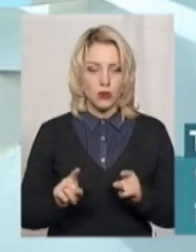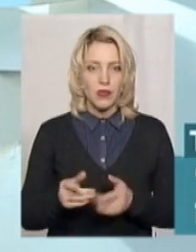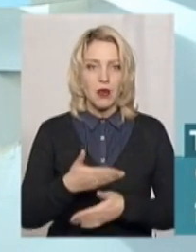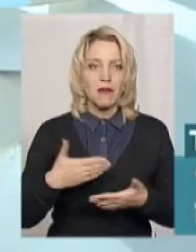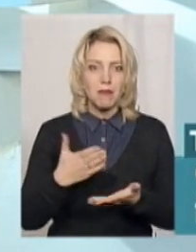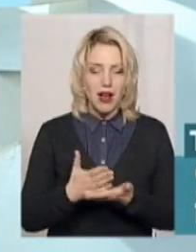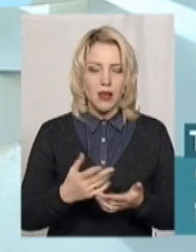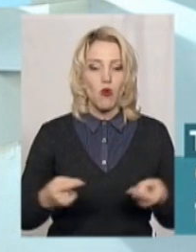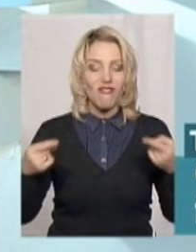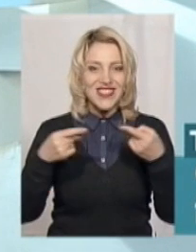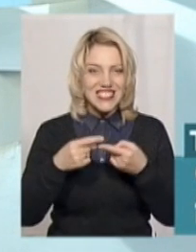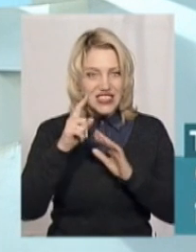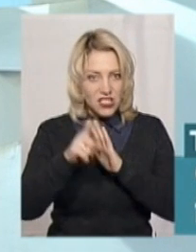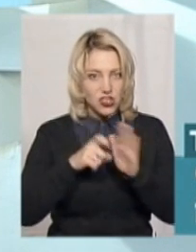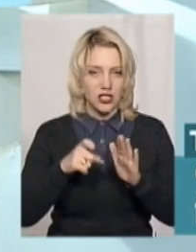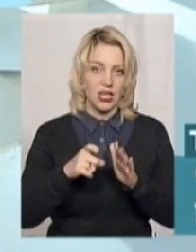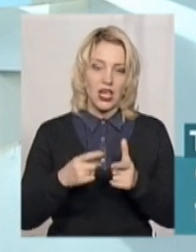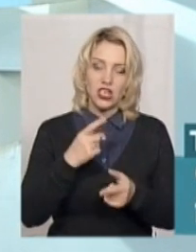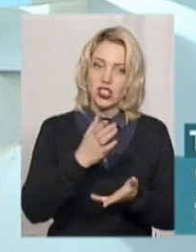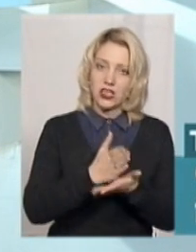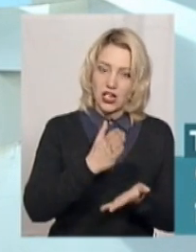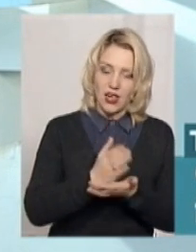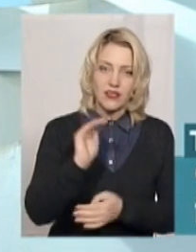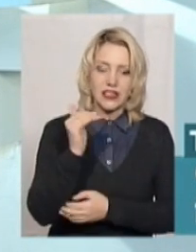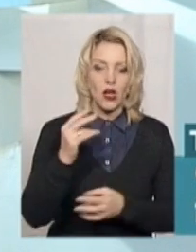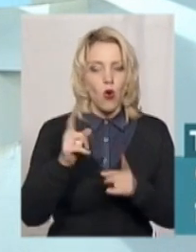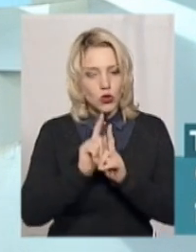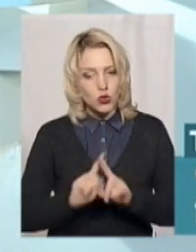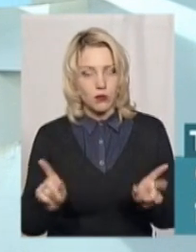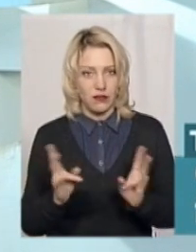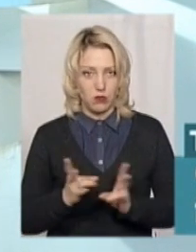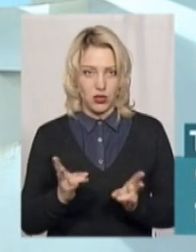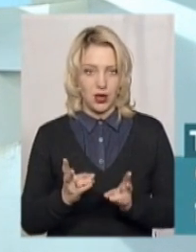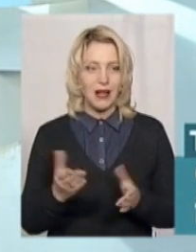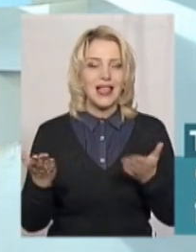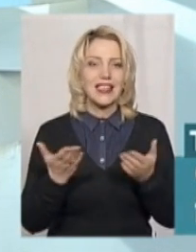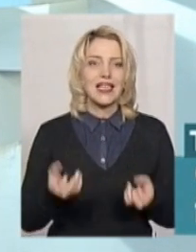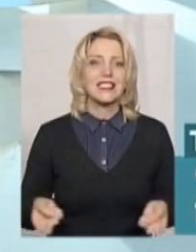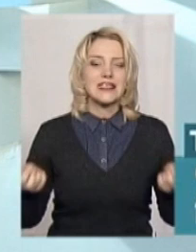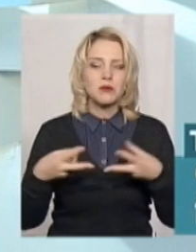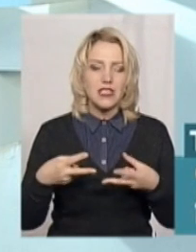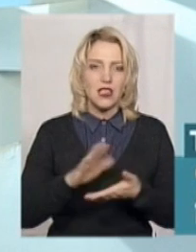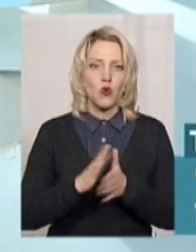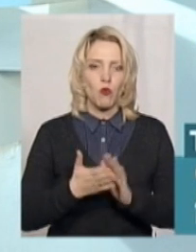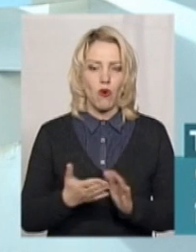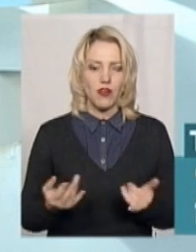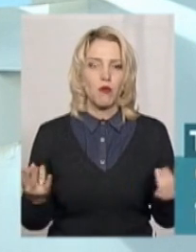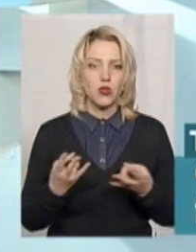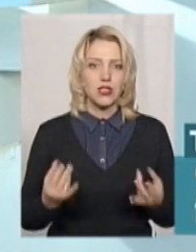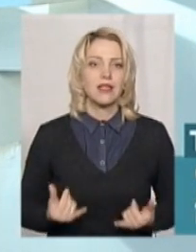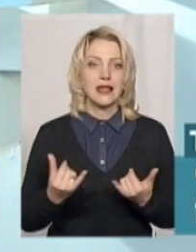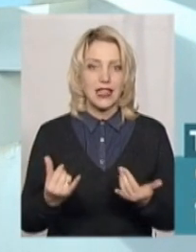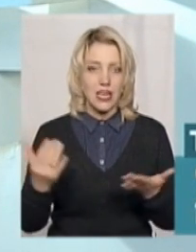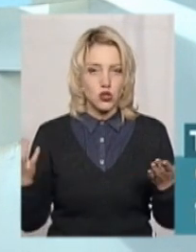ми маємо визначити, чи наявні в дитини особливі потреби, які спеціальні умови їй потрібні для